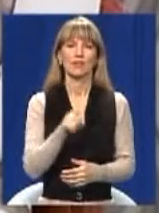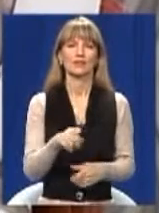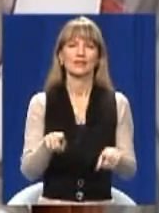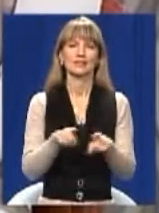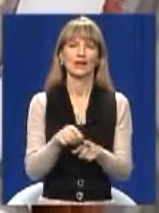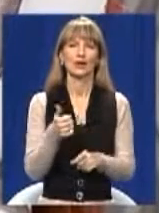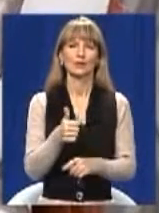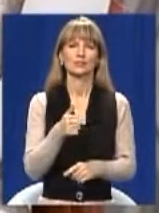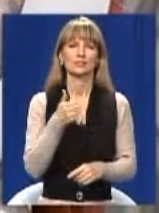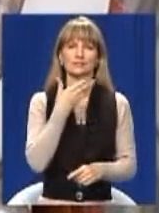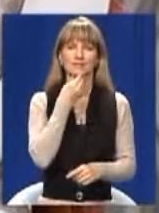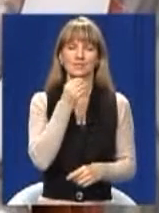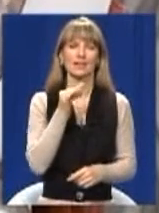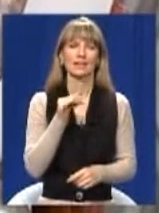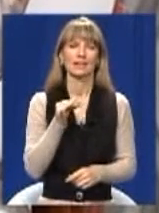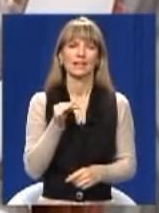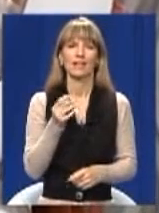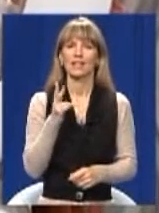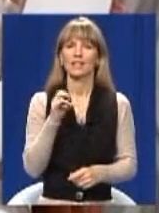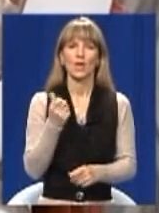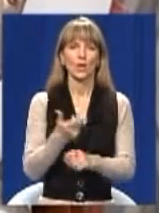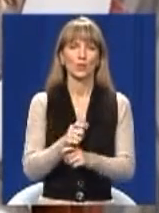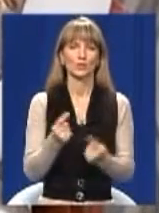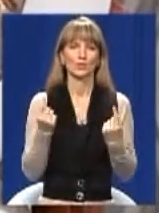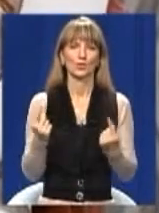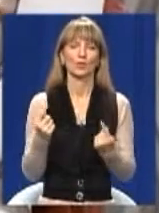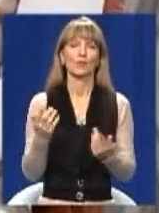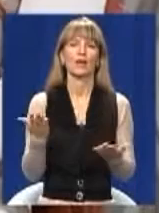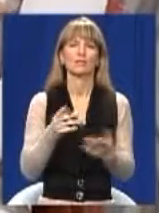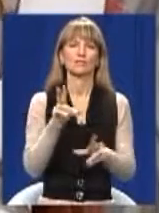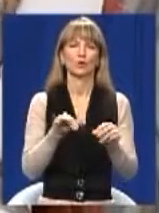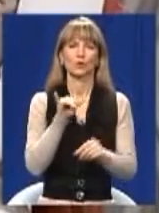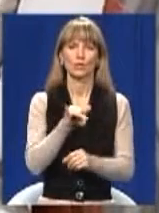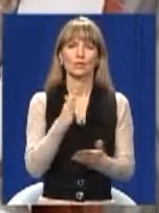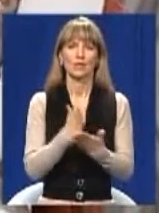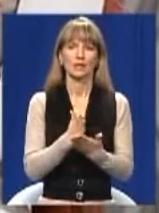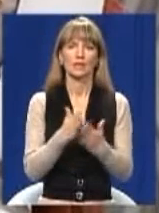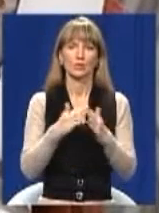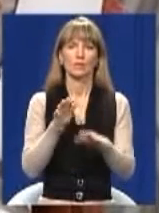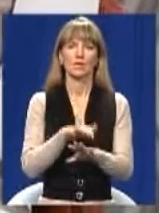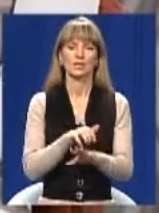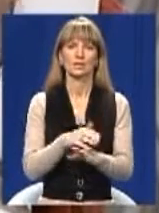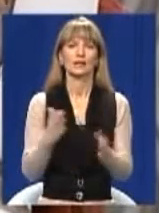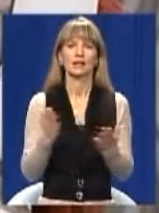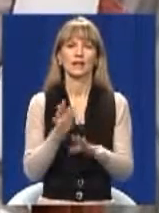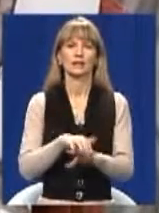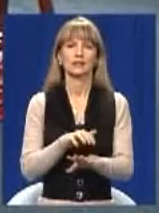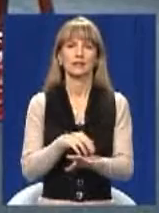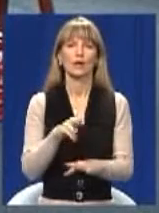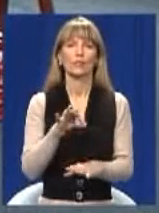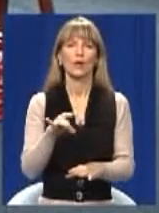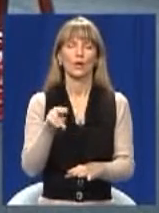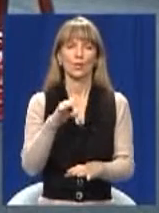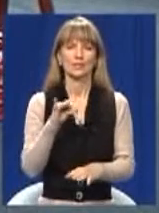така дуже мила і не дуже така велика, як говорили. Як ти вважаєш, а в тебе є кицька, до речі, вдома? Так. Яка кицька?